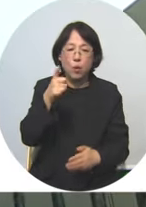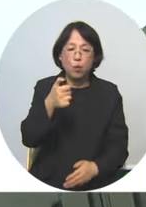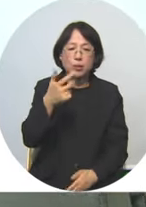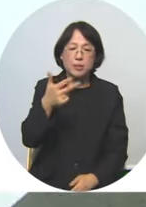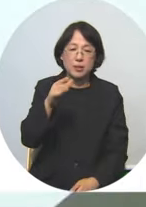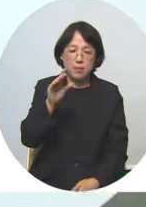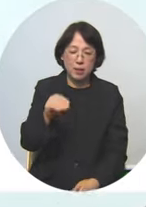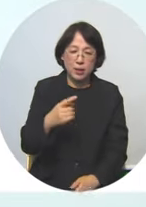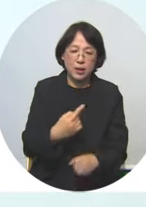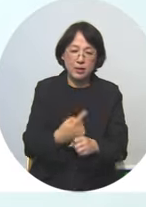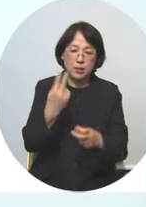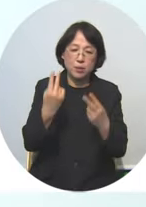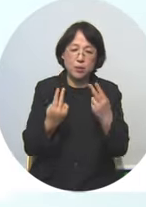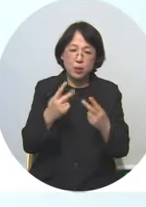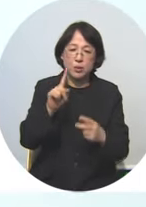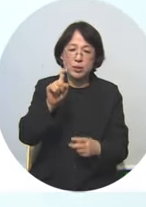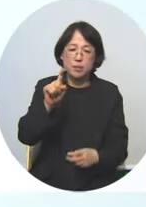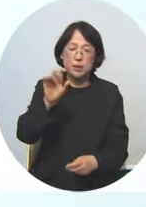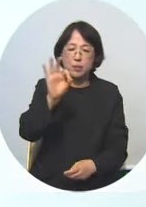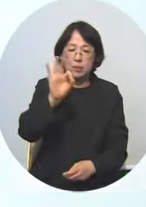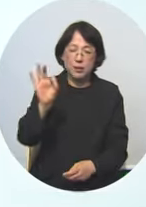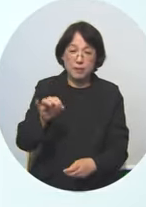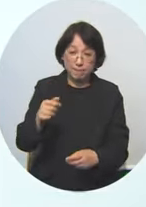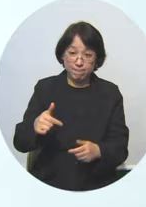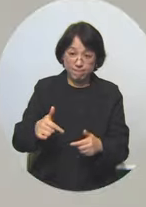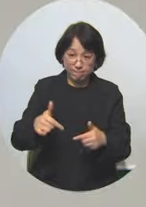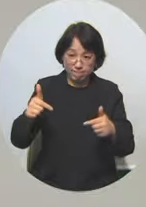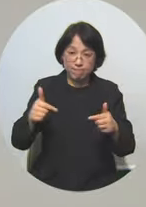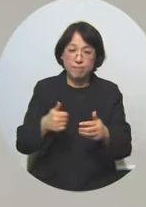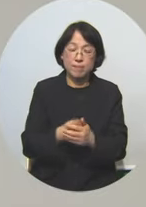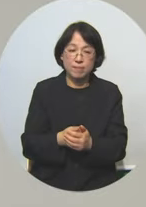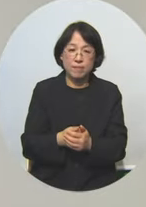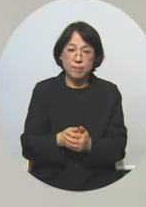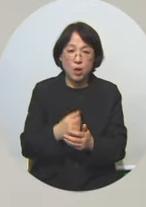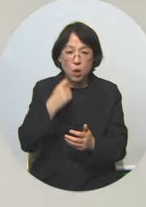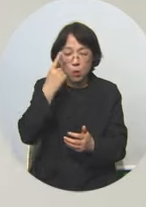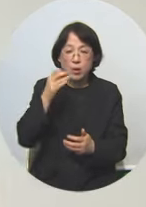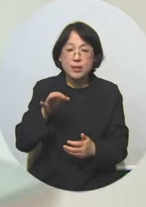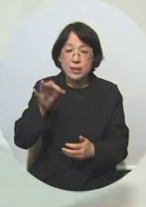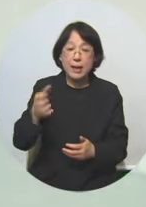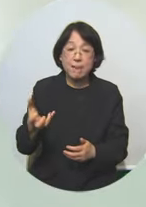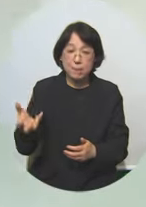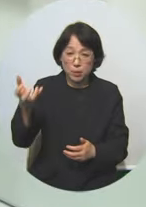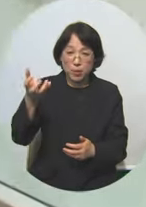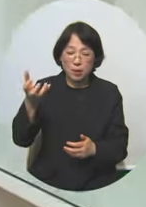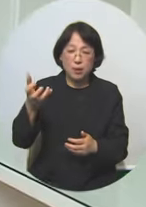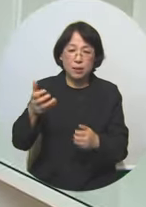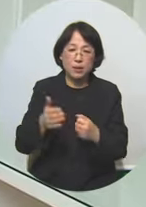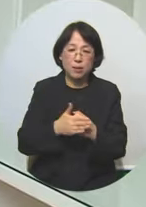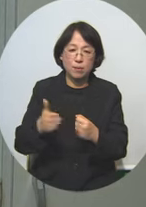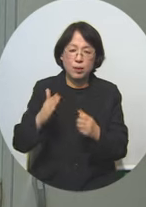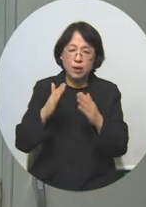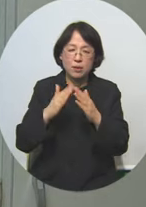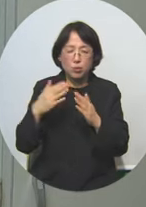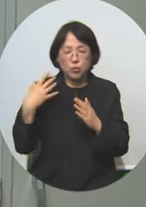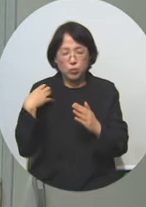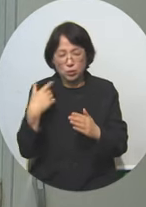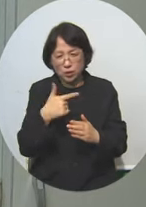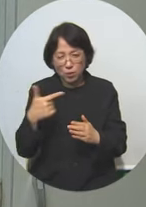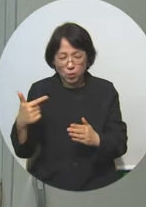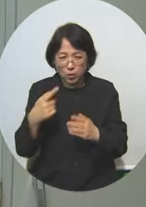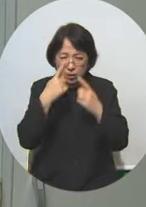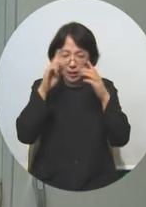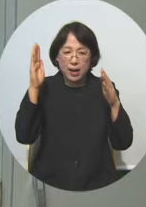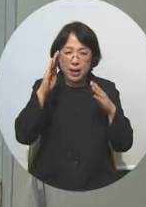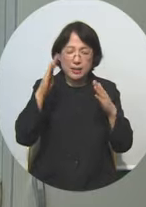비교해 11.6% 상승했습니다. 월세 상승으로 대학생 주거비 부담이 커진 가운데 정부가 대학생 주거 안정